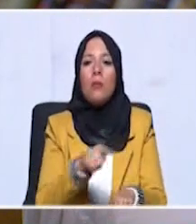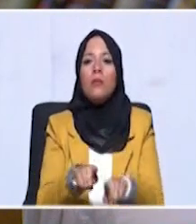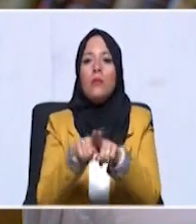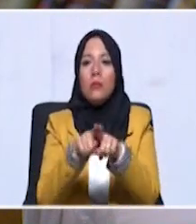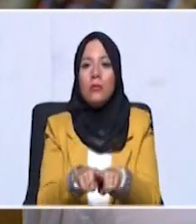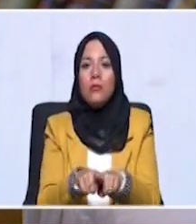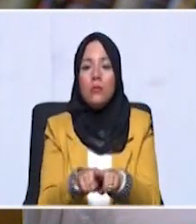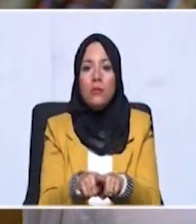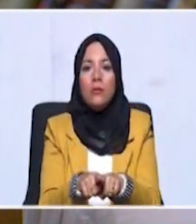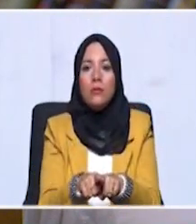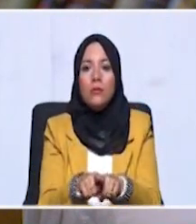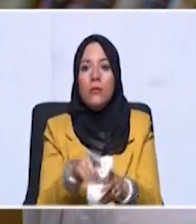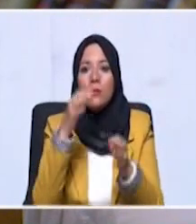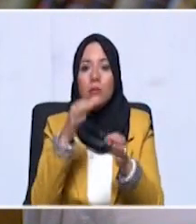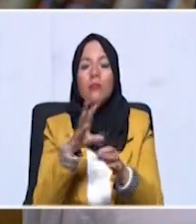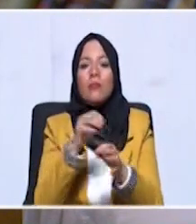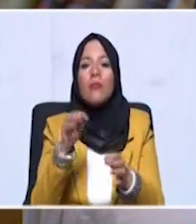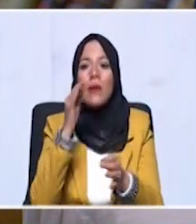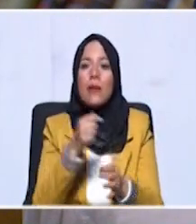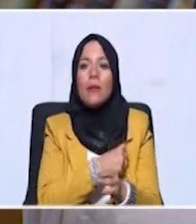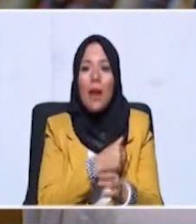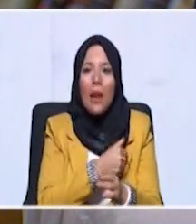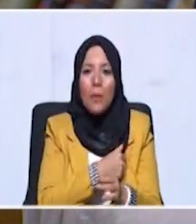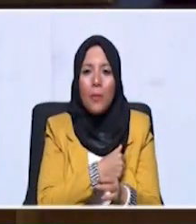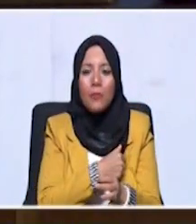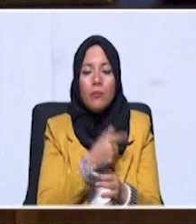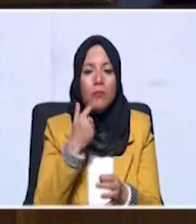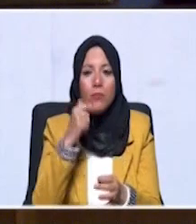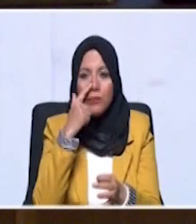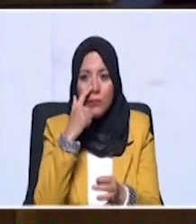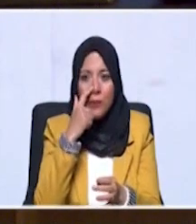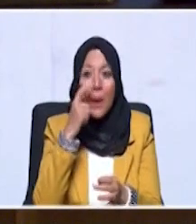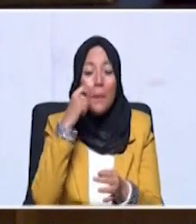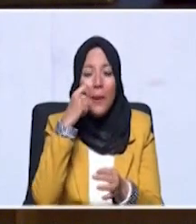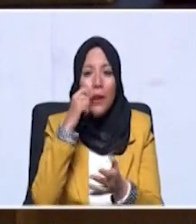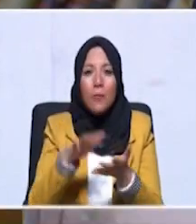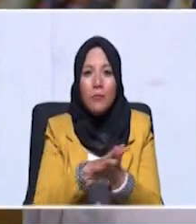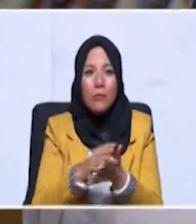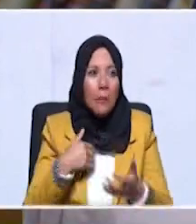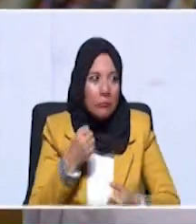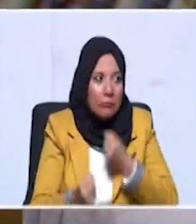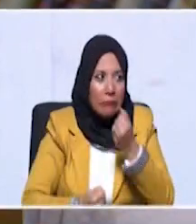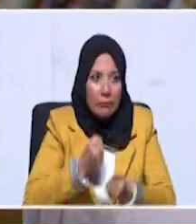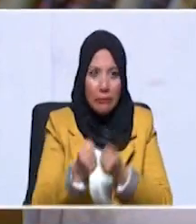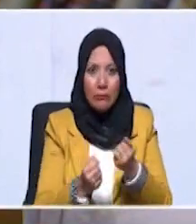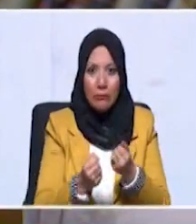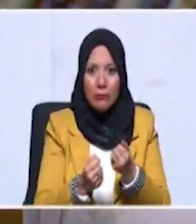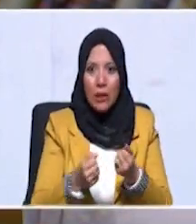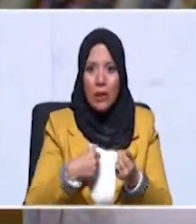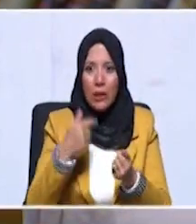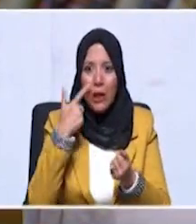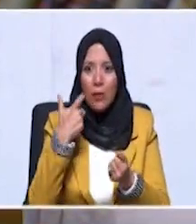والمشاحن شيء مرعب جدا ليه لان لا مكانه في الاسلام مين هو المشاحن المشاحن الحقود اللي بينه وبين اخيه